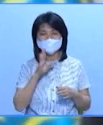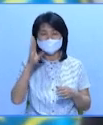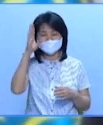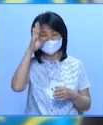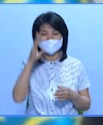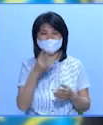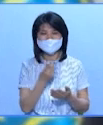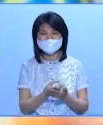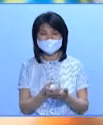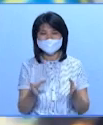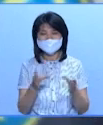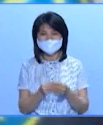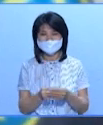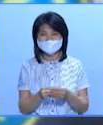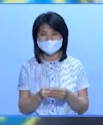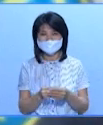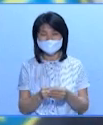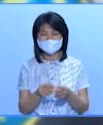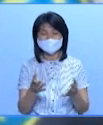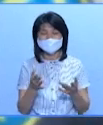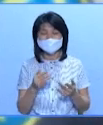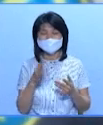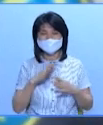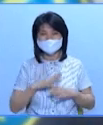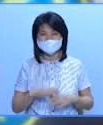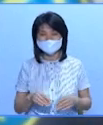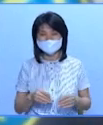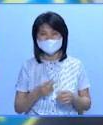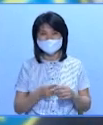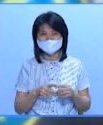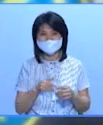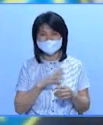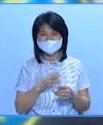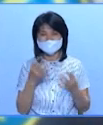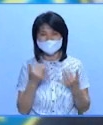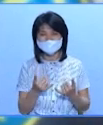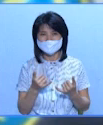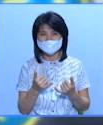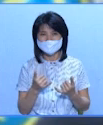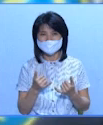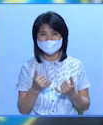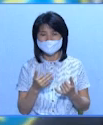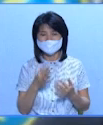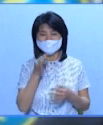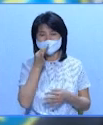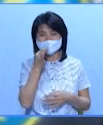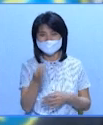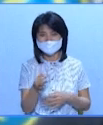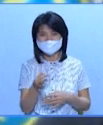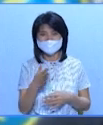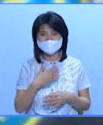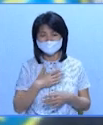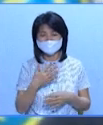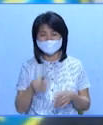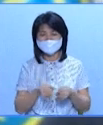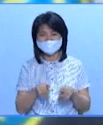фильтр, прион покойдағы фильтрдегі болған нәрсені енді қазір өзіңіз айтып кеттіңіз ғой. Мен де бағана